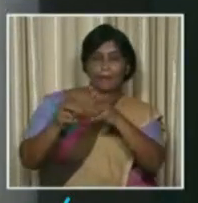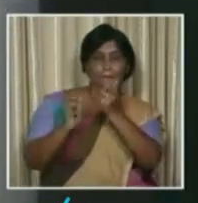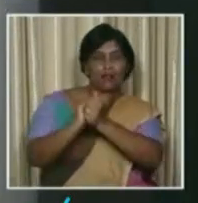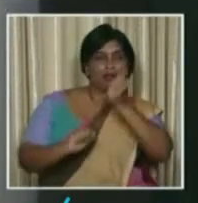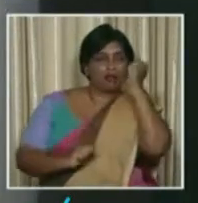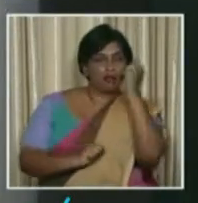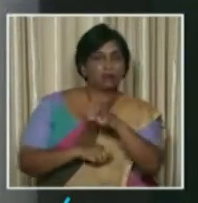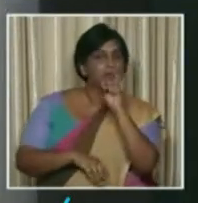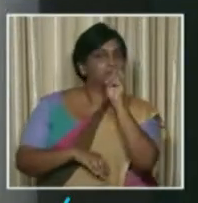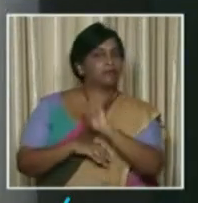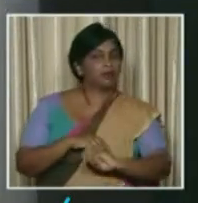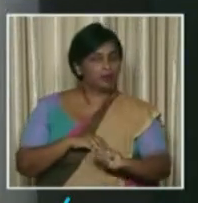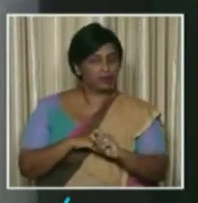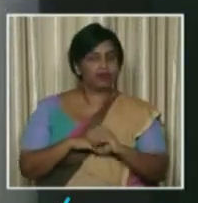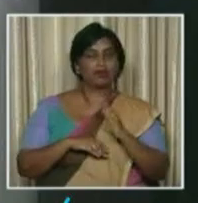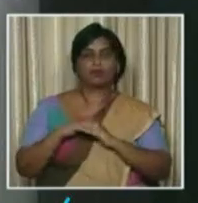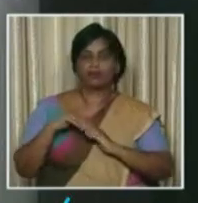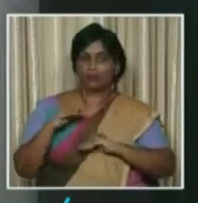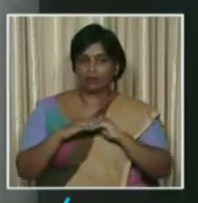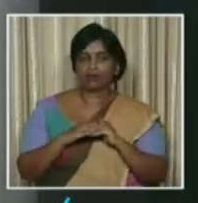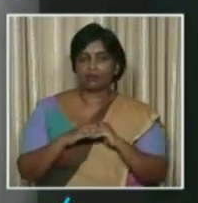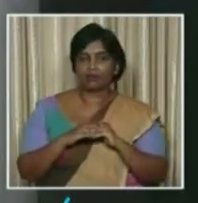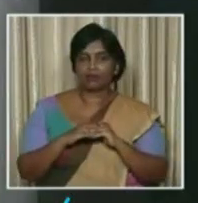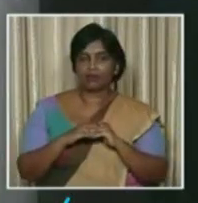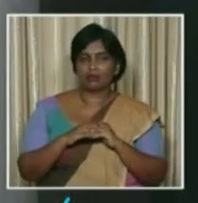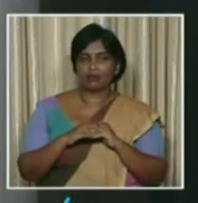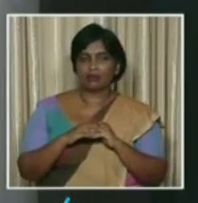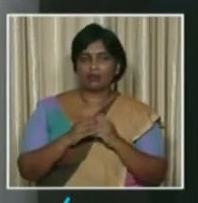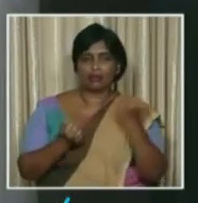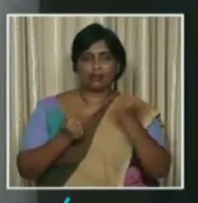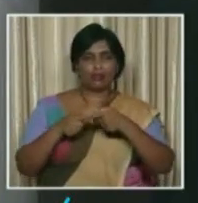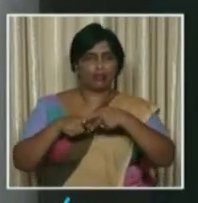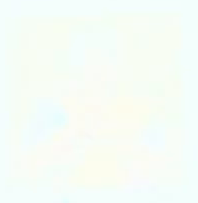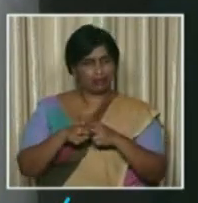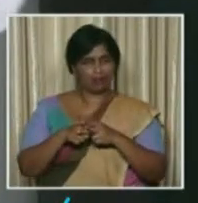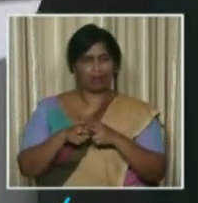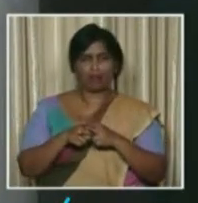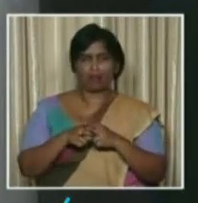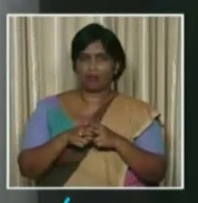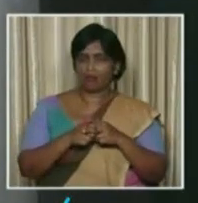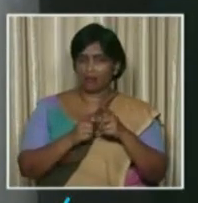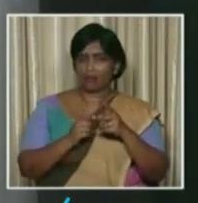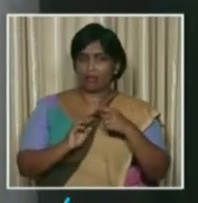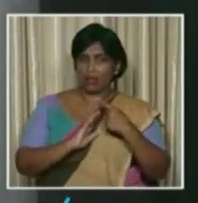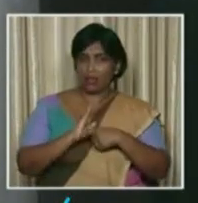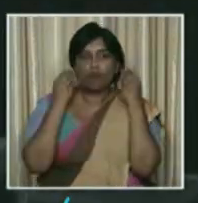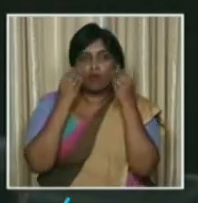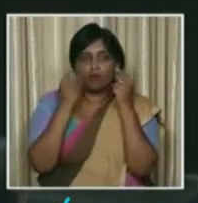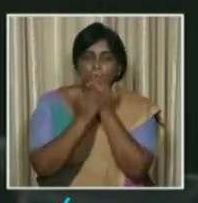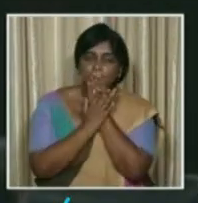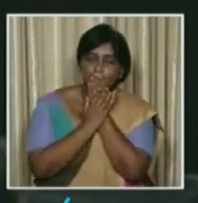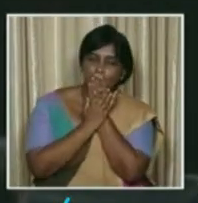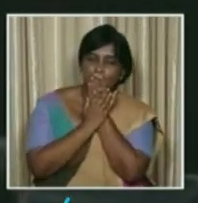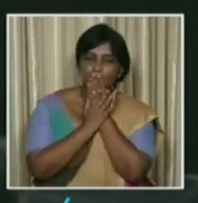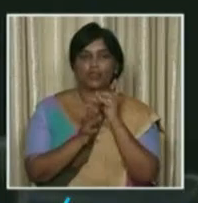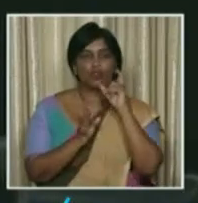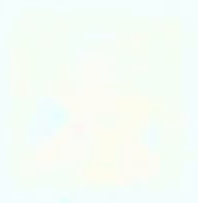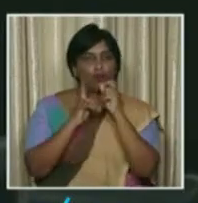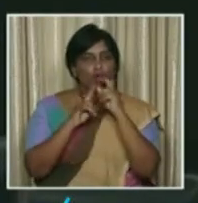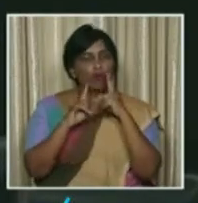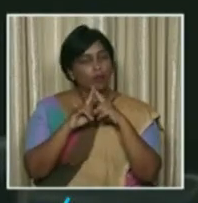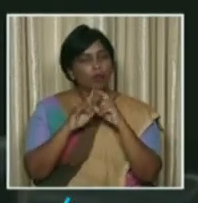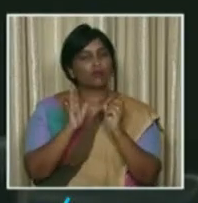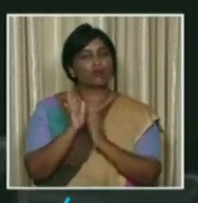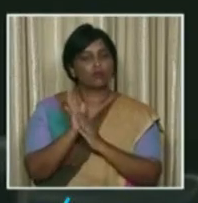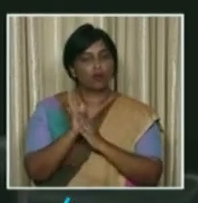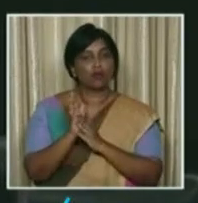ගහන කුමන්ත්‍රණකාරී වැඩපිළිවෙළක් ක්‍රියාත්මක එයා වාහන එකලස් කරලා තිබෙනවා නම් ඒ රටේ නීතිය කඩ කරලා කෝප් එකේ එක කොටසක්